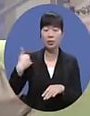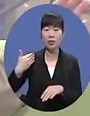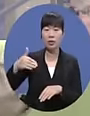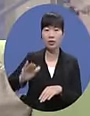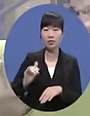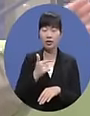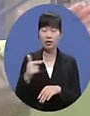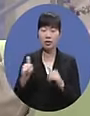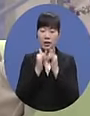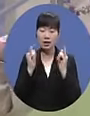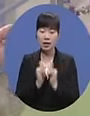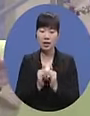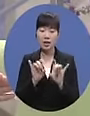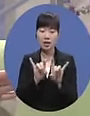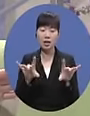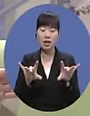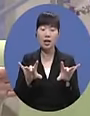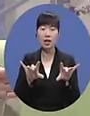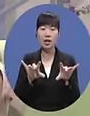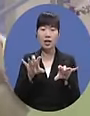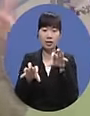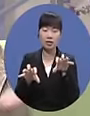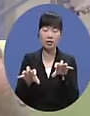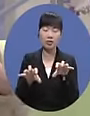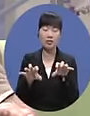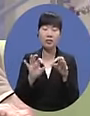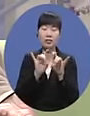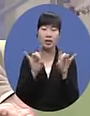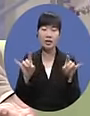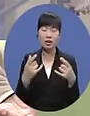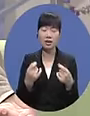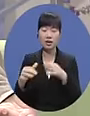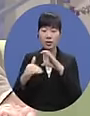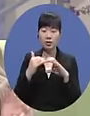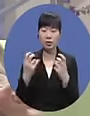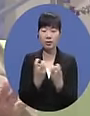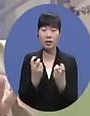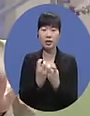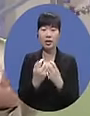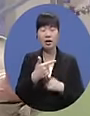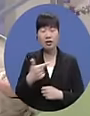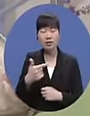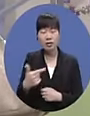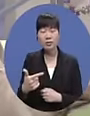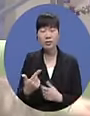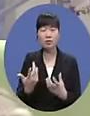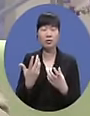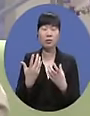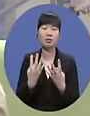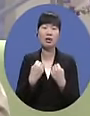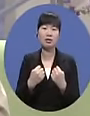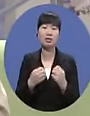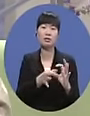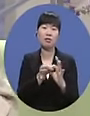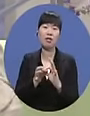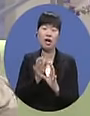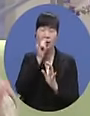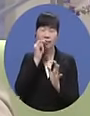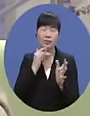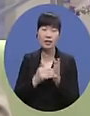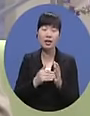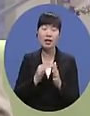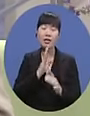너무 사회 각 계층마다 너무나 이러한 소통 방식이 너무 만연되어 있는 것 같아요. 그러니까